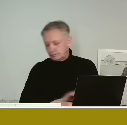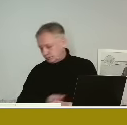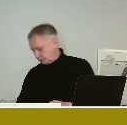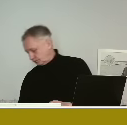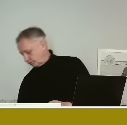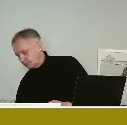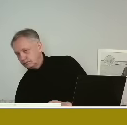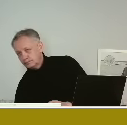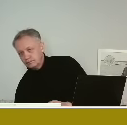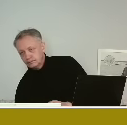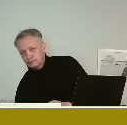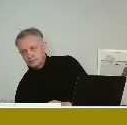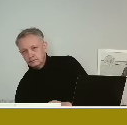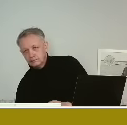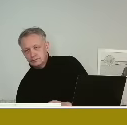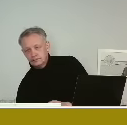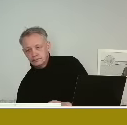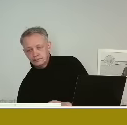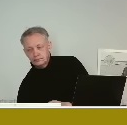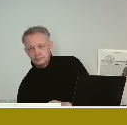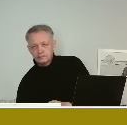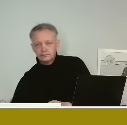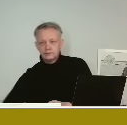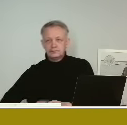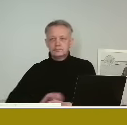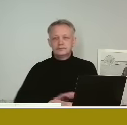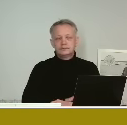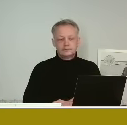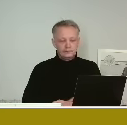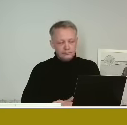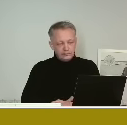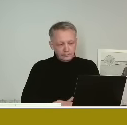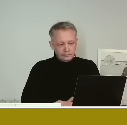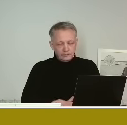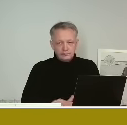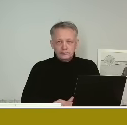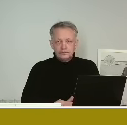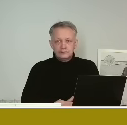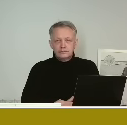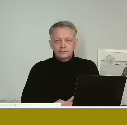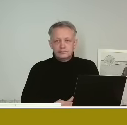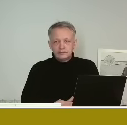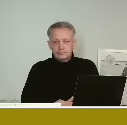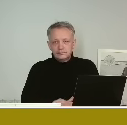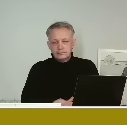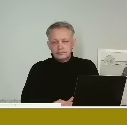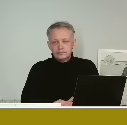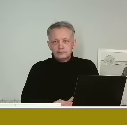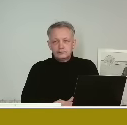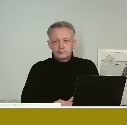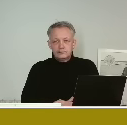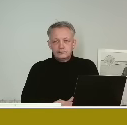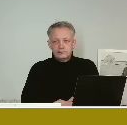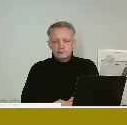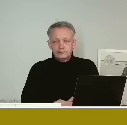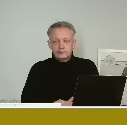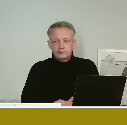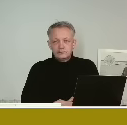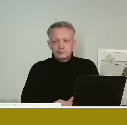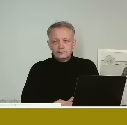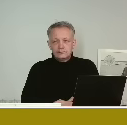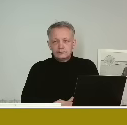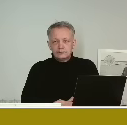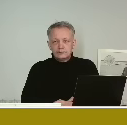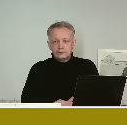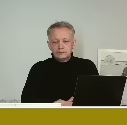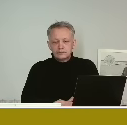подтвердятся, это будет еще одним доказательством российской жестокости. Что бы ни говорили, Россия несет ответственность за